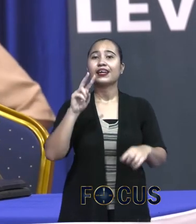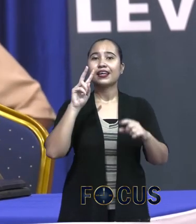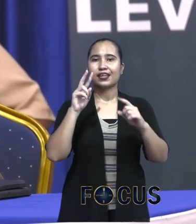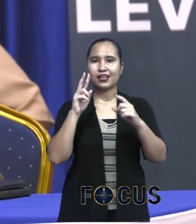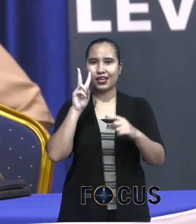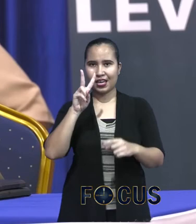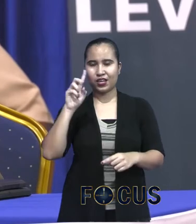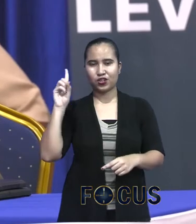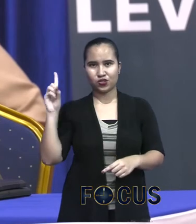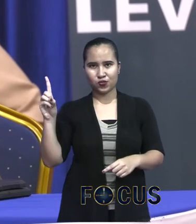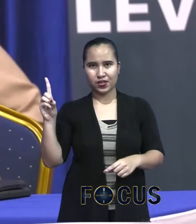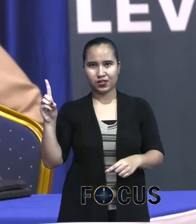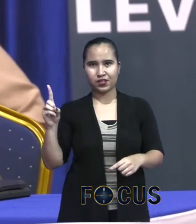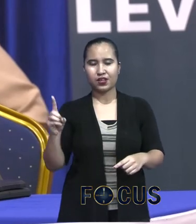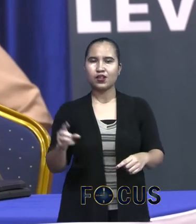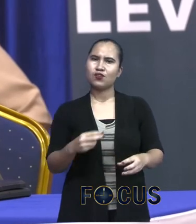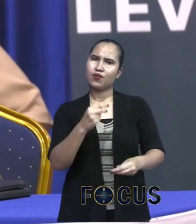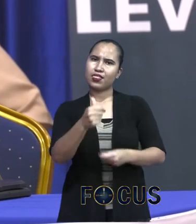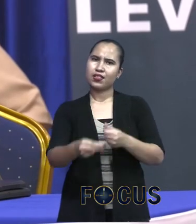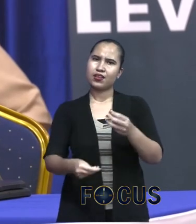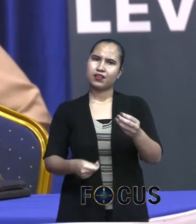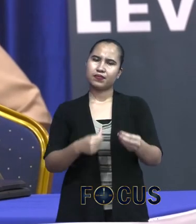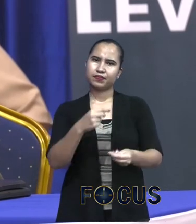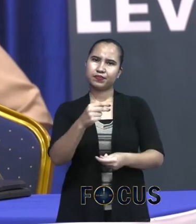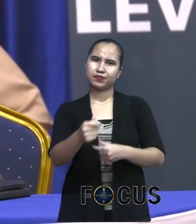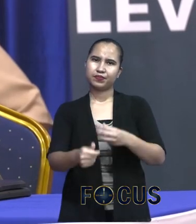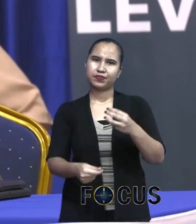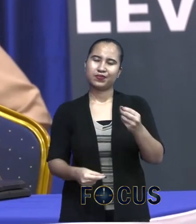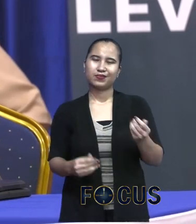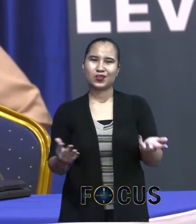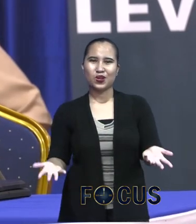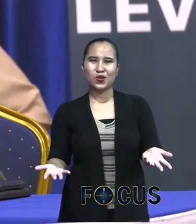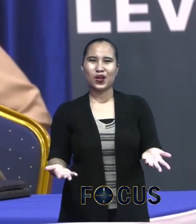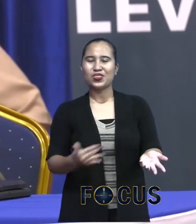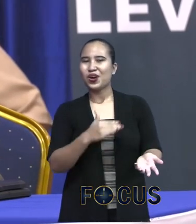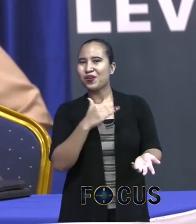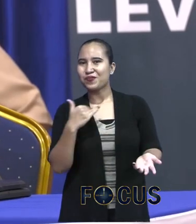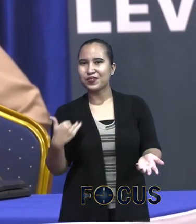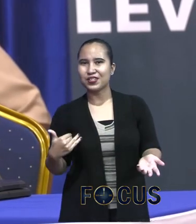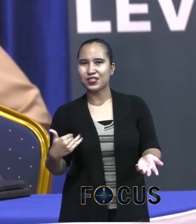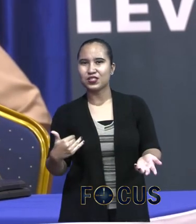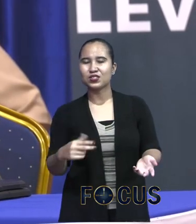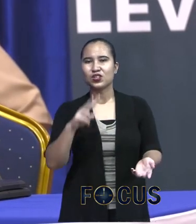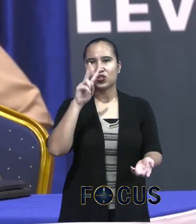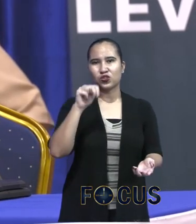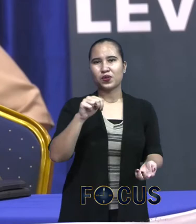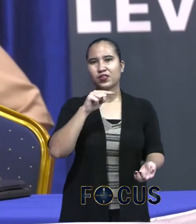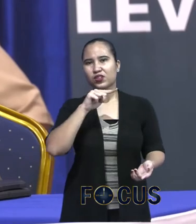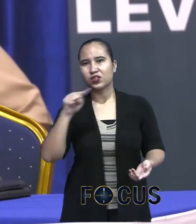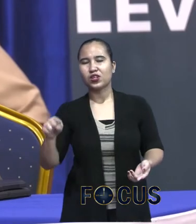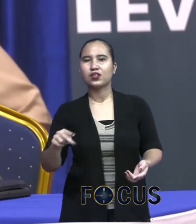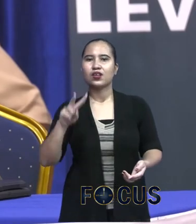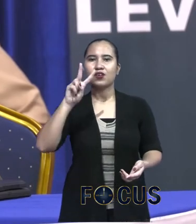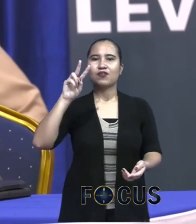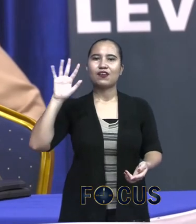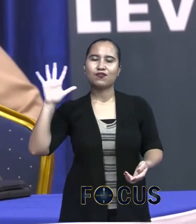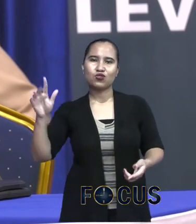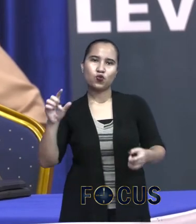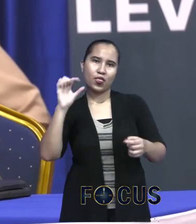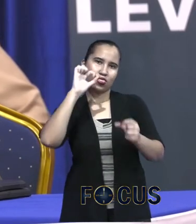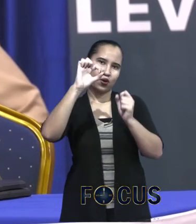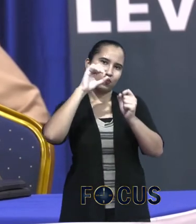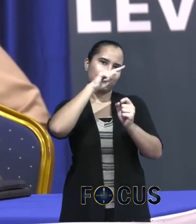economieën, we toch kunnen kijken naar een val van tussen de 20% of 25% van het BBP.